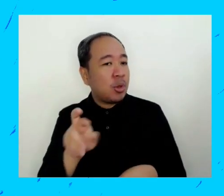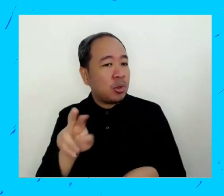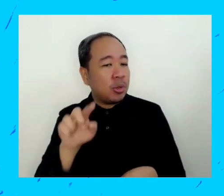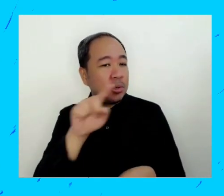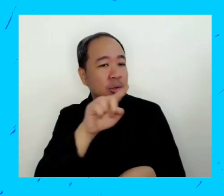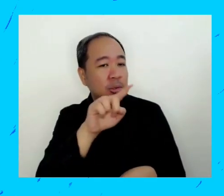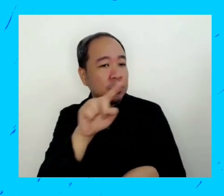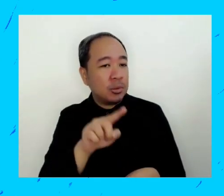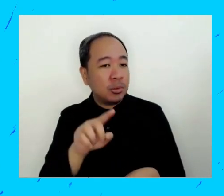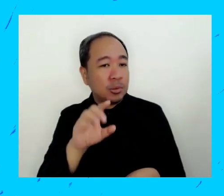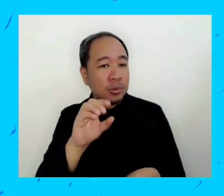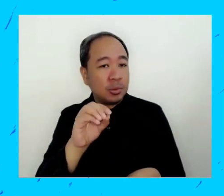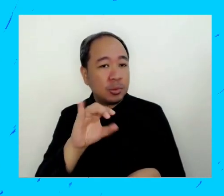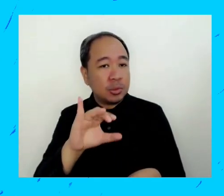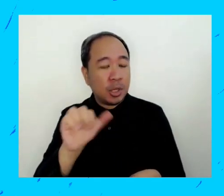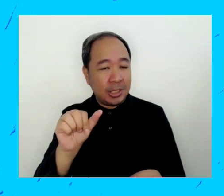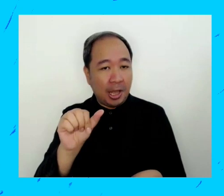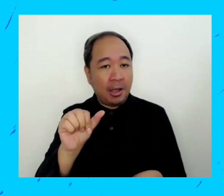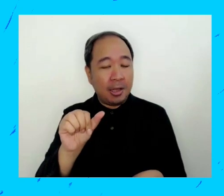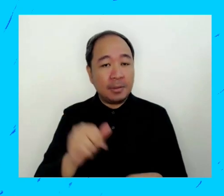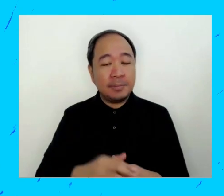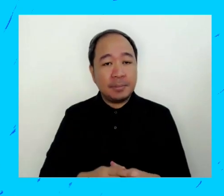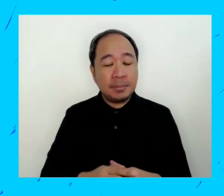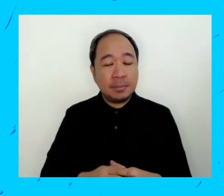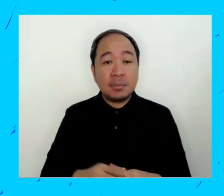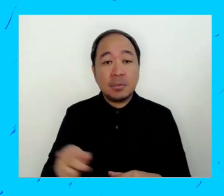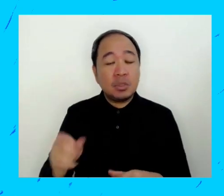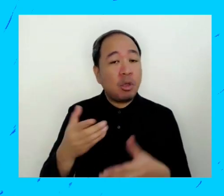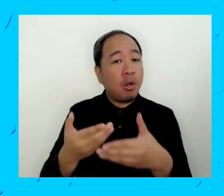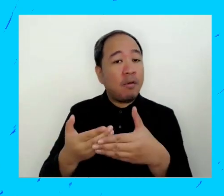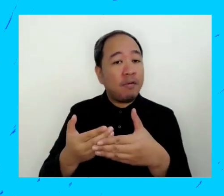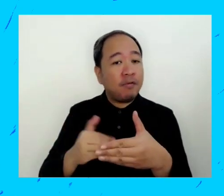le docteur Zoya a la première question.